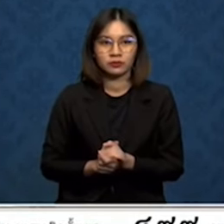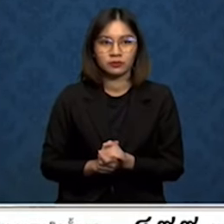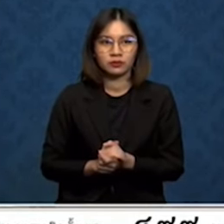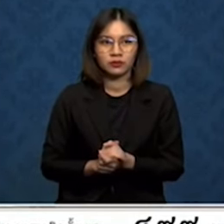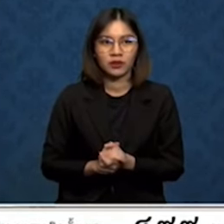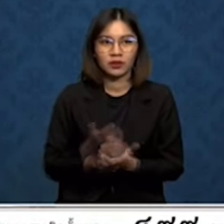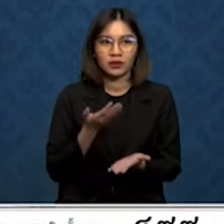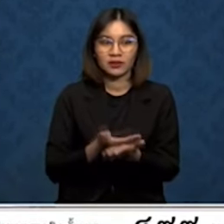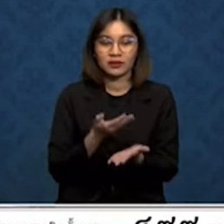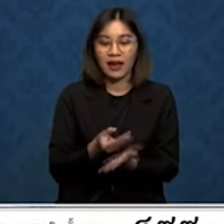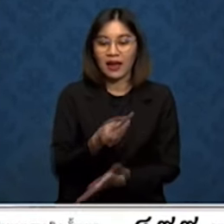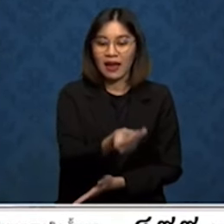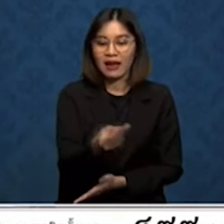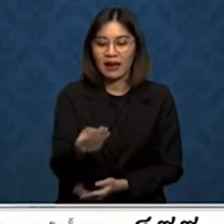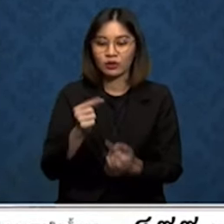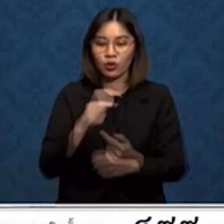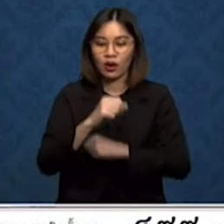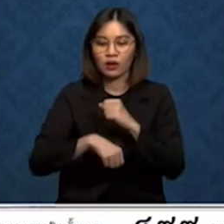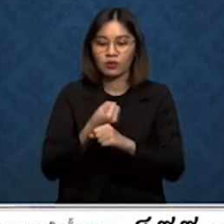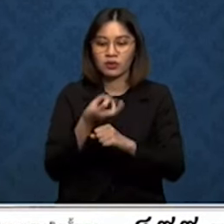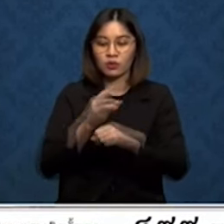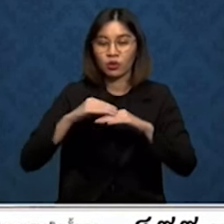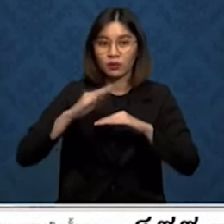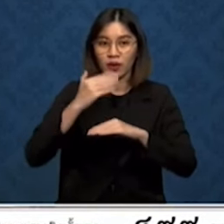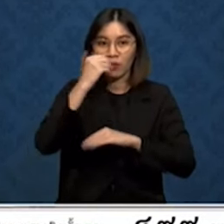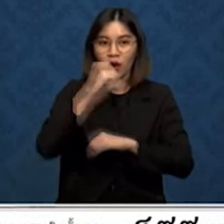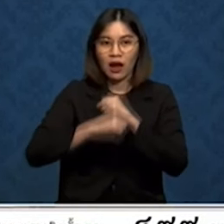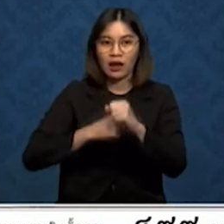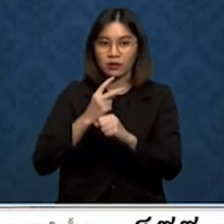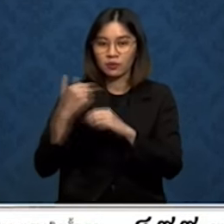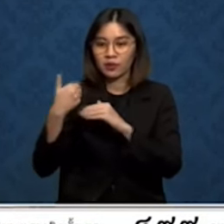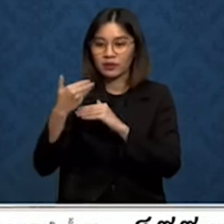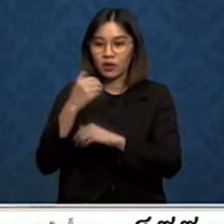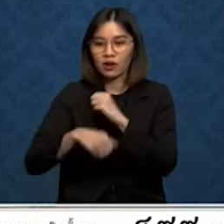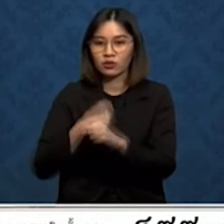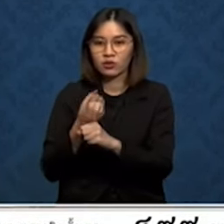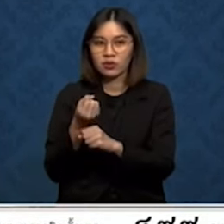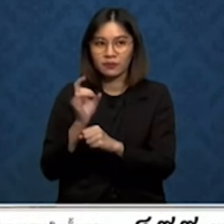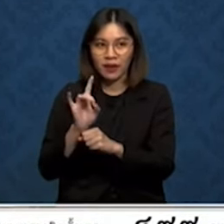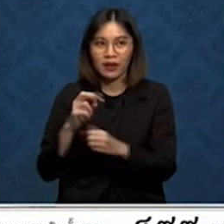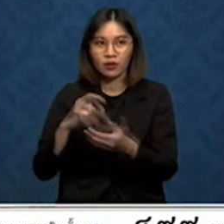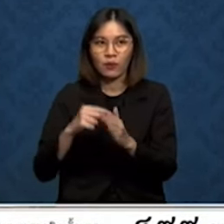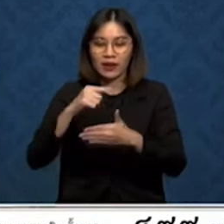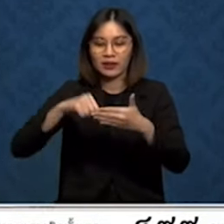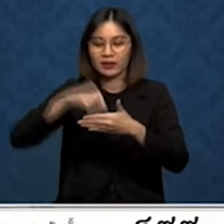ว่าที่แจกอายุ 16 ขึ้นไปเพระอีกสงปีอายุ 18 ลงคะแนนได้ไครั